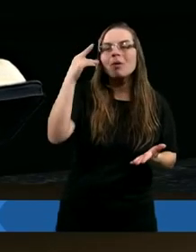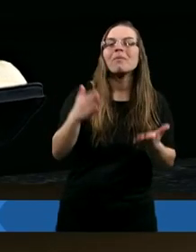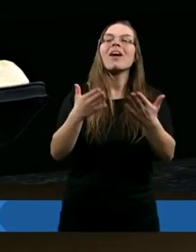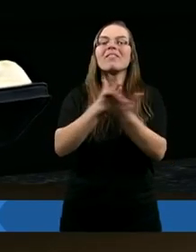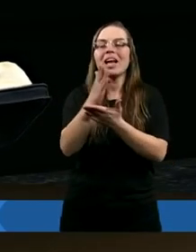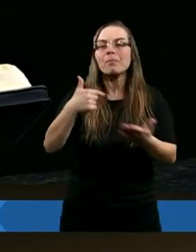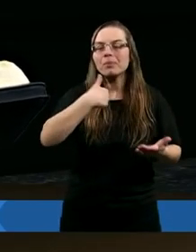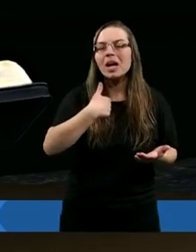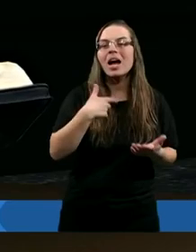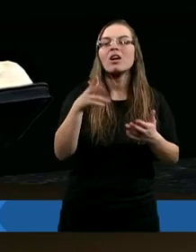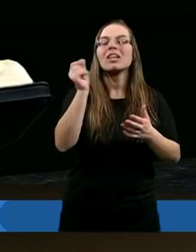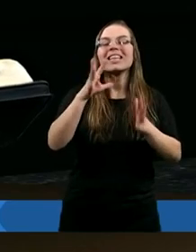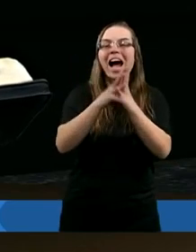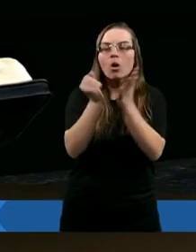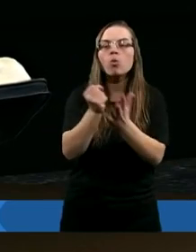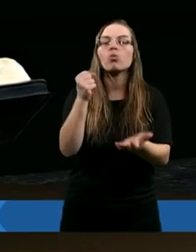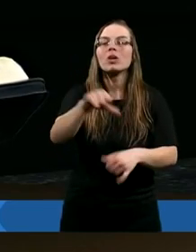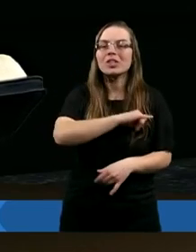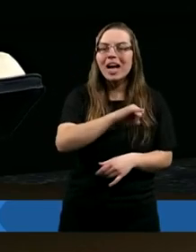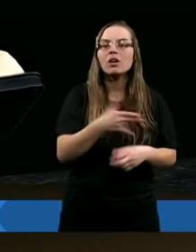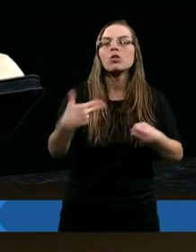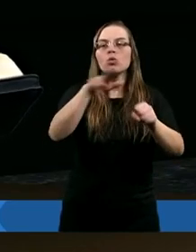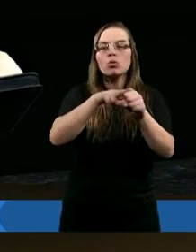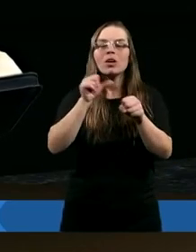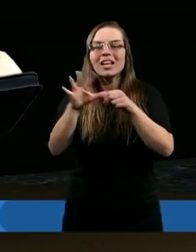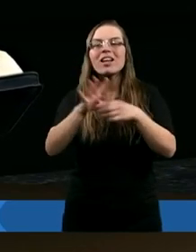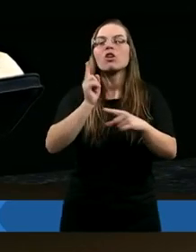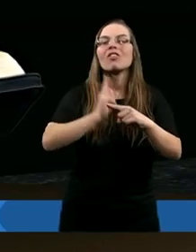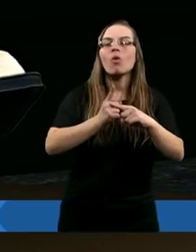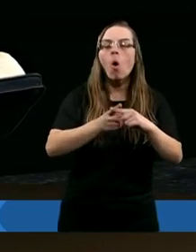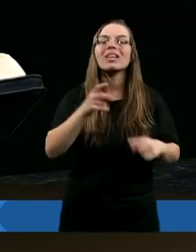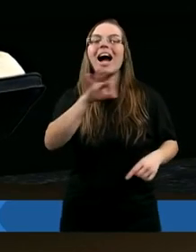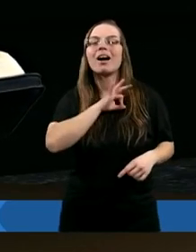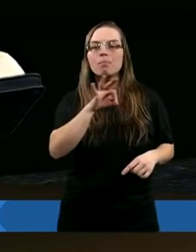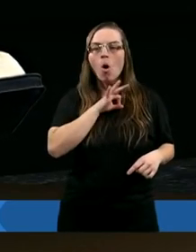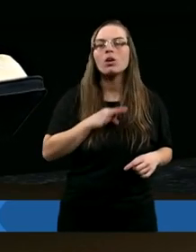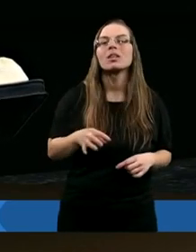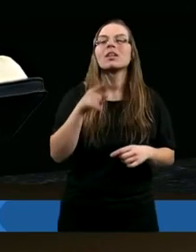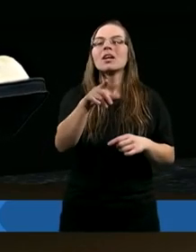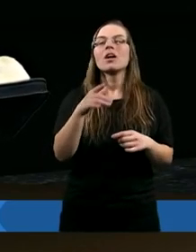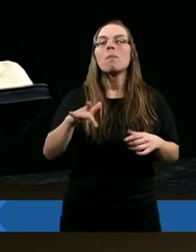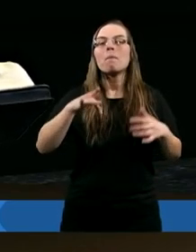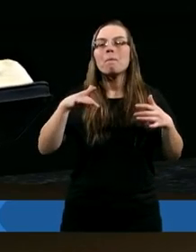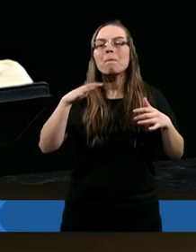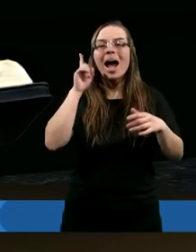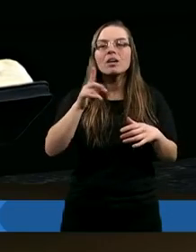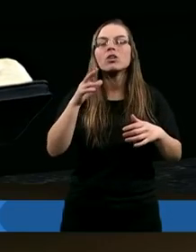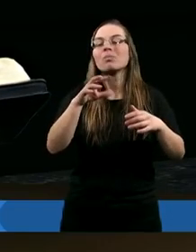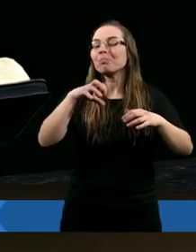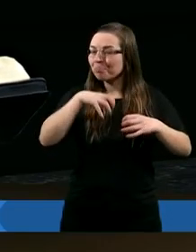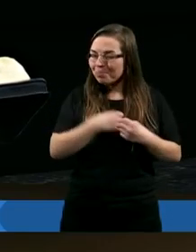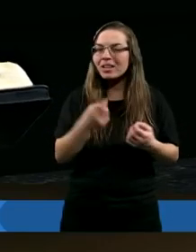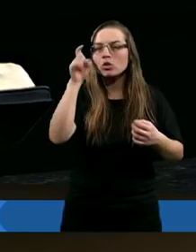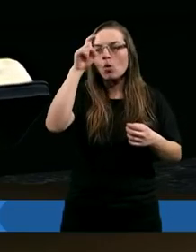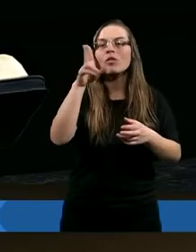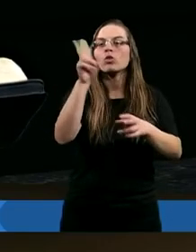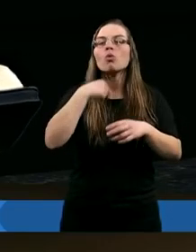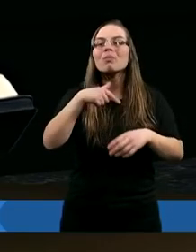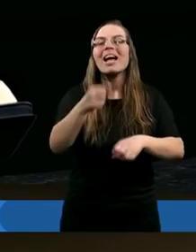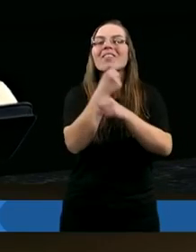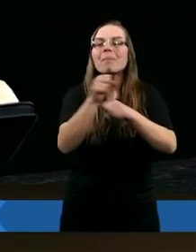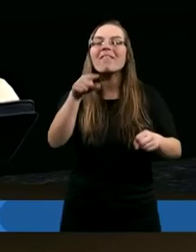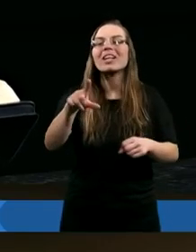i bierze mnie w niewolę zakonu grzechu, który jest w członkach moich. Nędznyż ja człowiek, któż mnie wybawi z